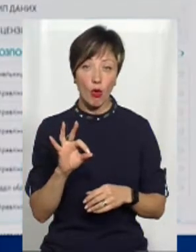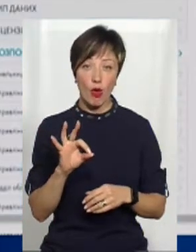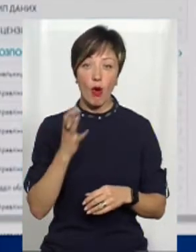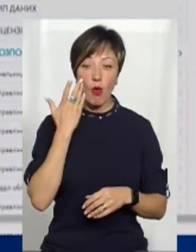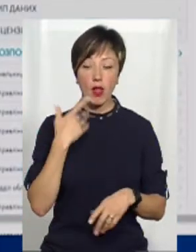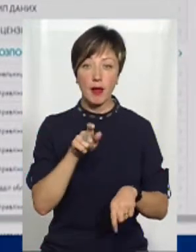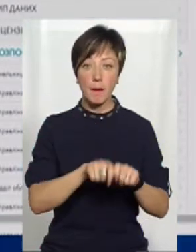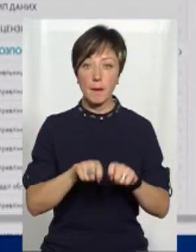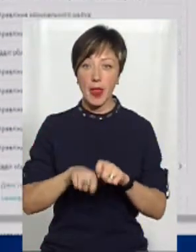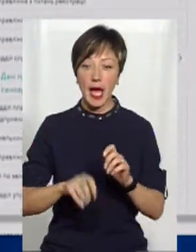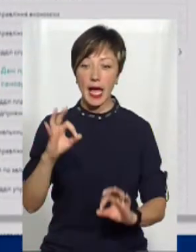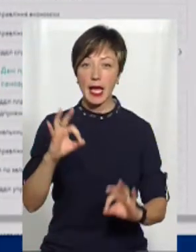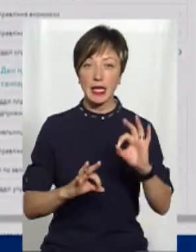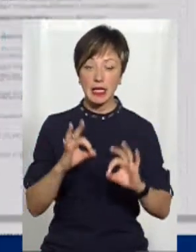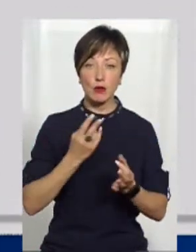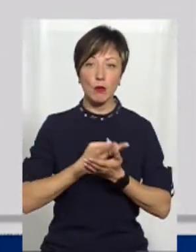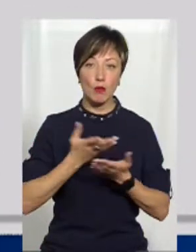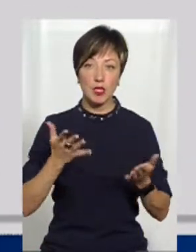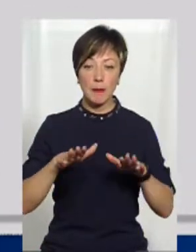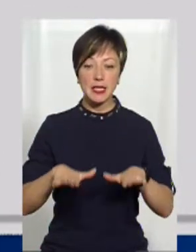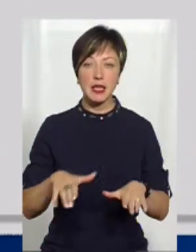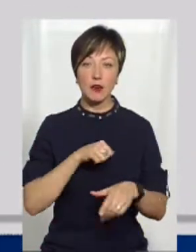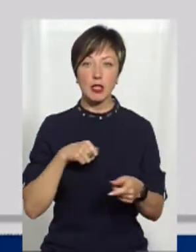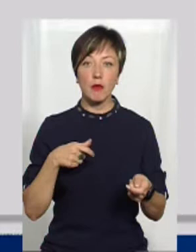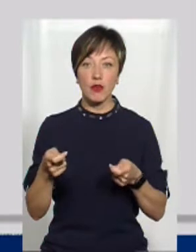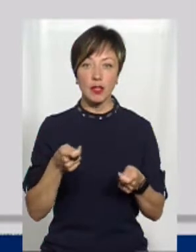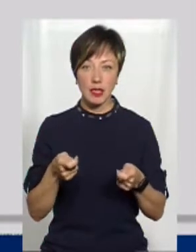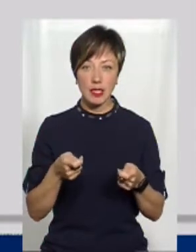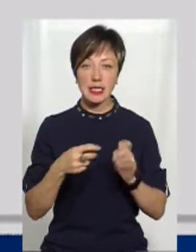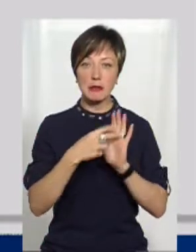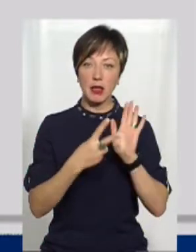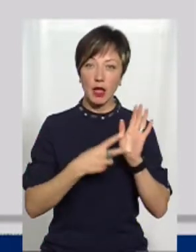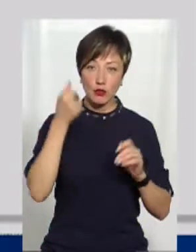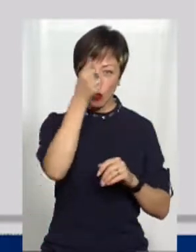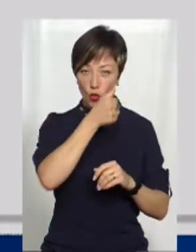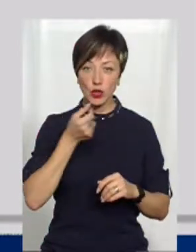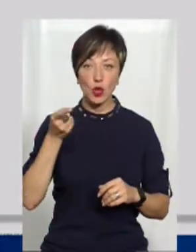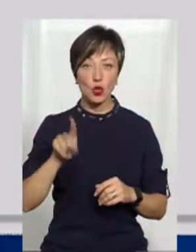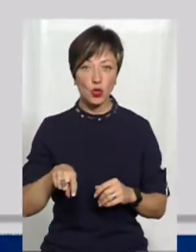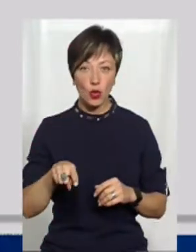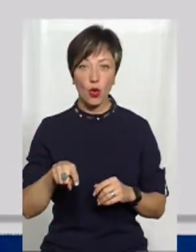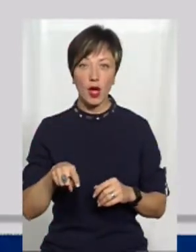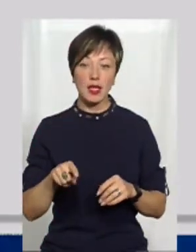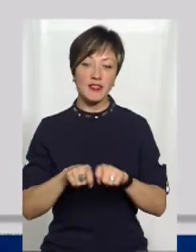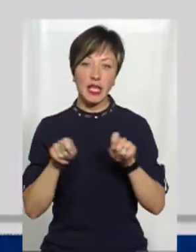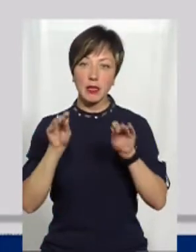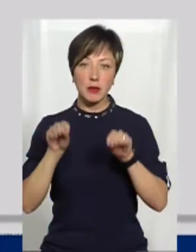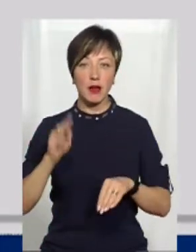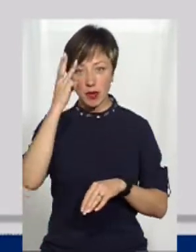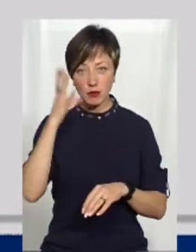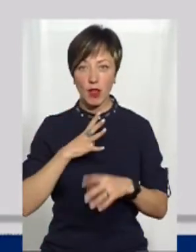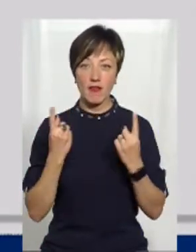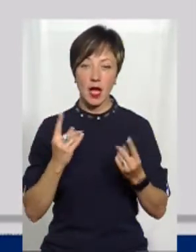відбувався моніторинг індексу публічності місцевого самоврядування за 17-й рік, то з відкритими даними в Хмельницькому була